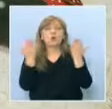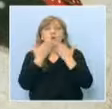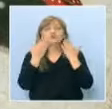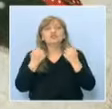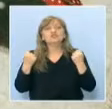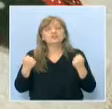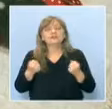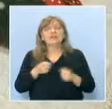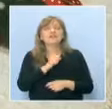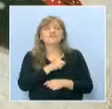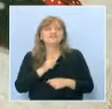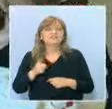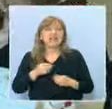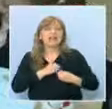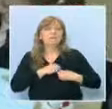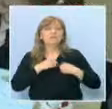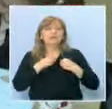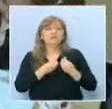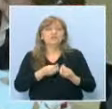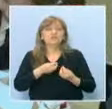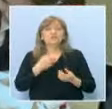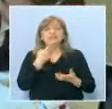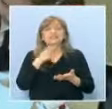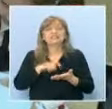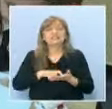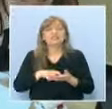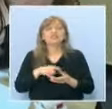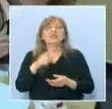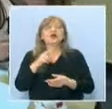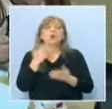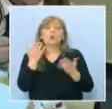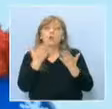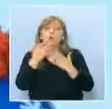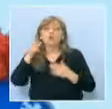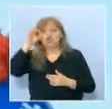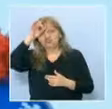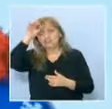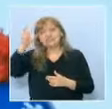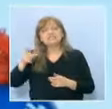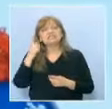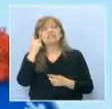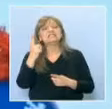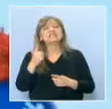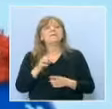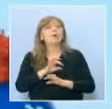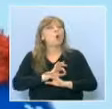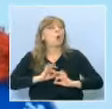Всяка благотворителна кауза учениците сами определят. Ние правим допитване и с